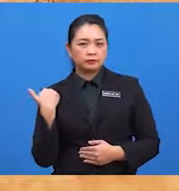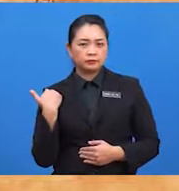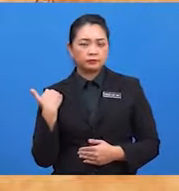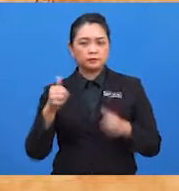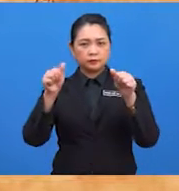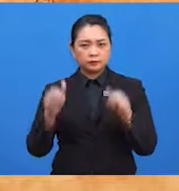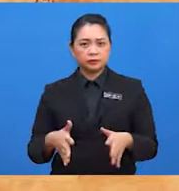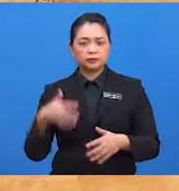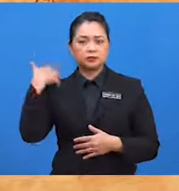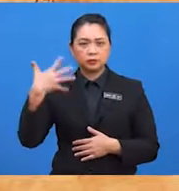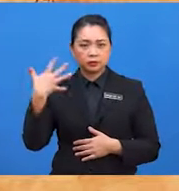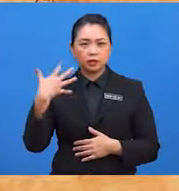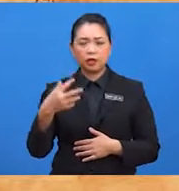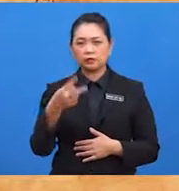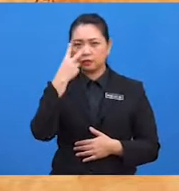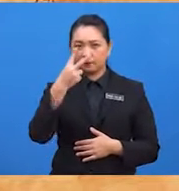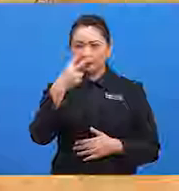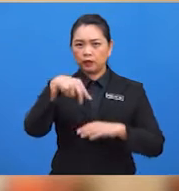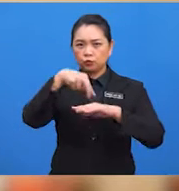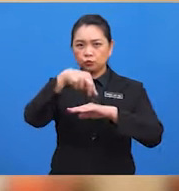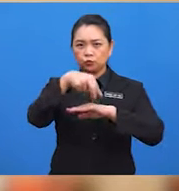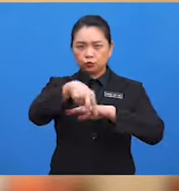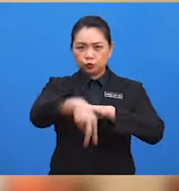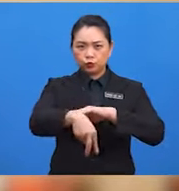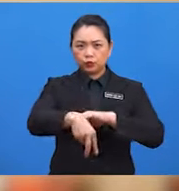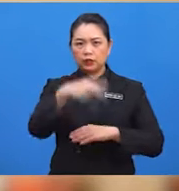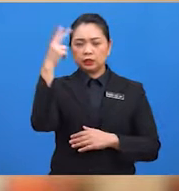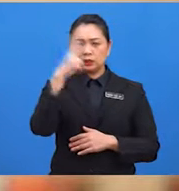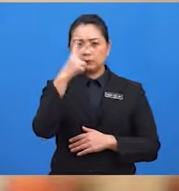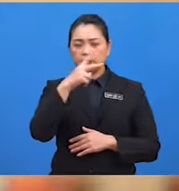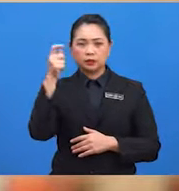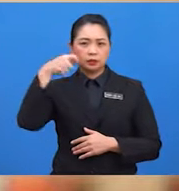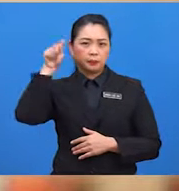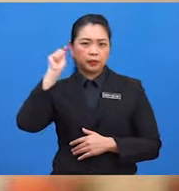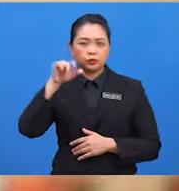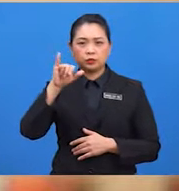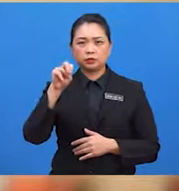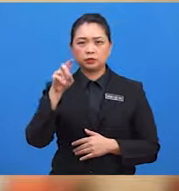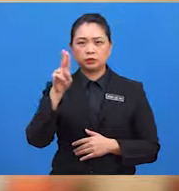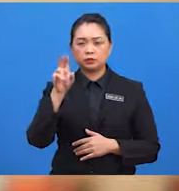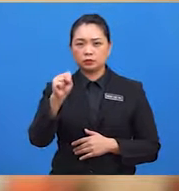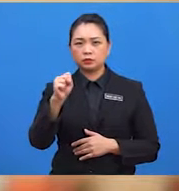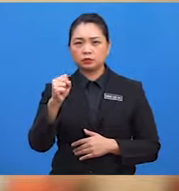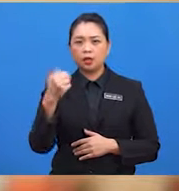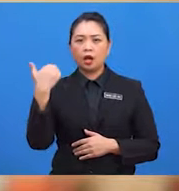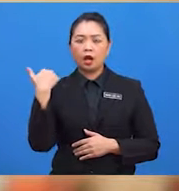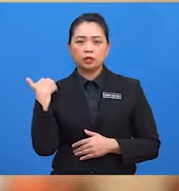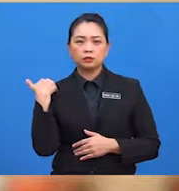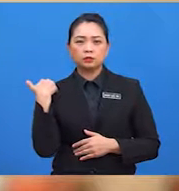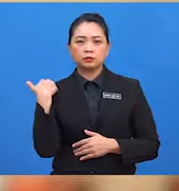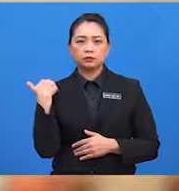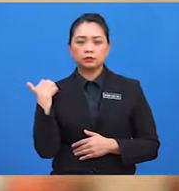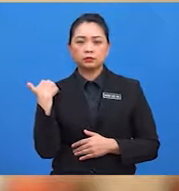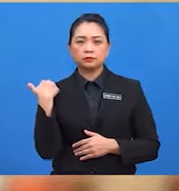menemui punca kemerosotan tamadun Indus, iaitu disebabkan bencana alam seperti gempa bumi dan